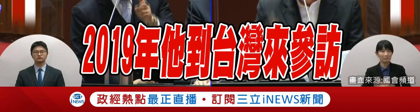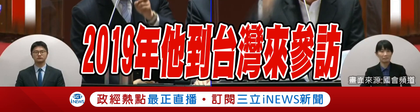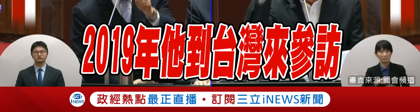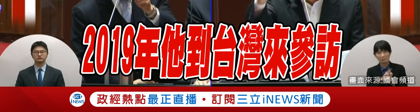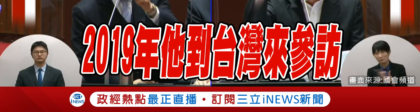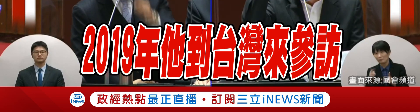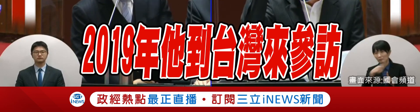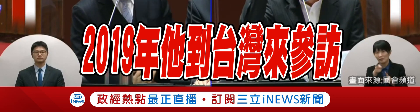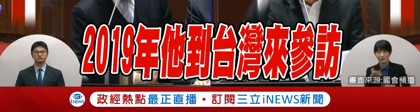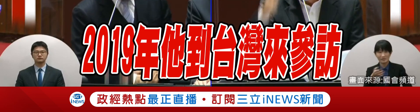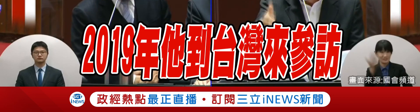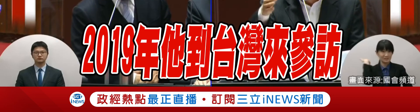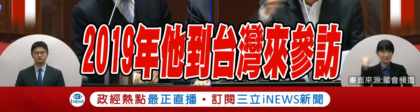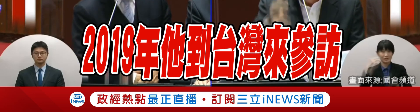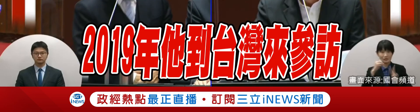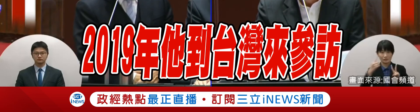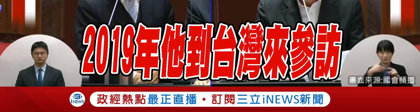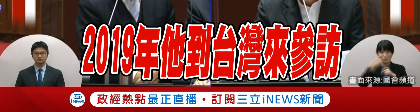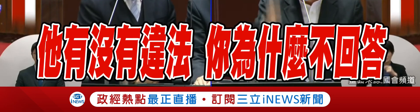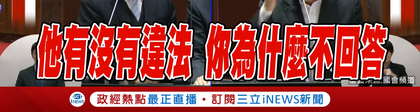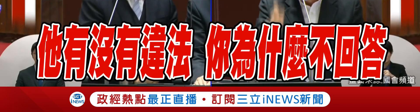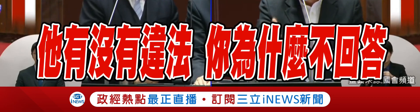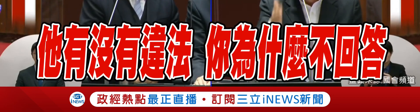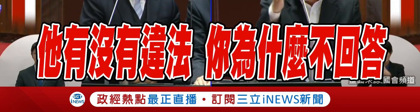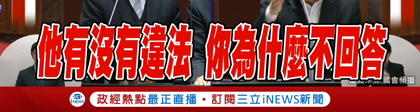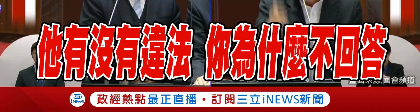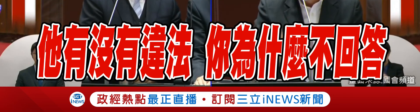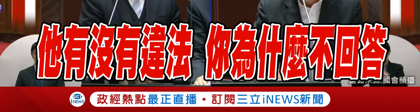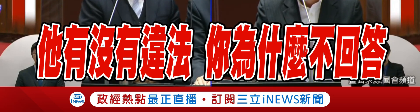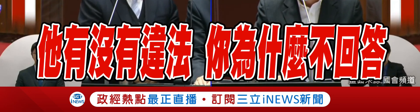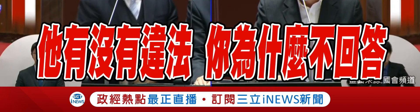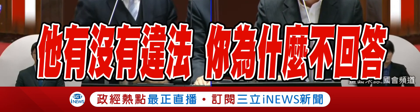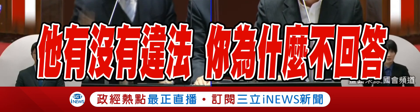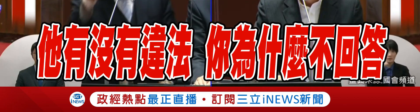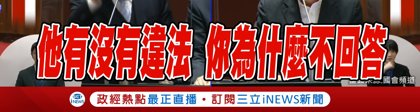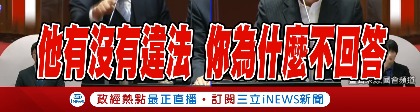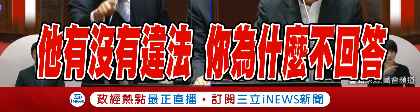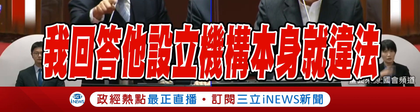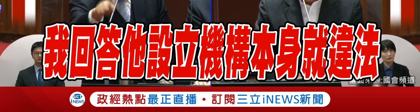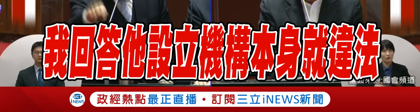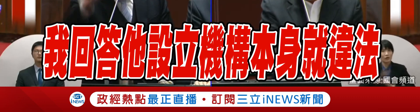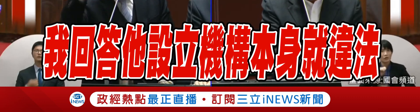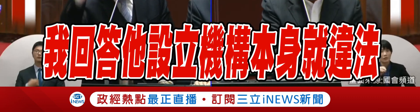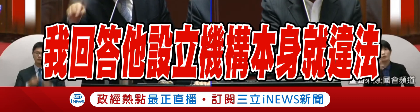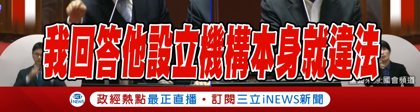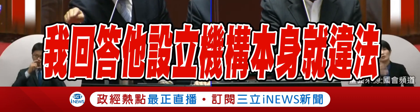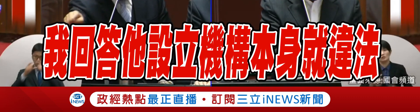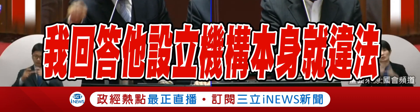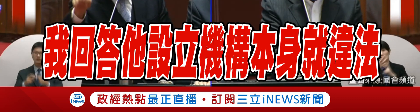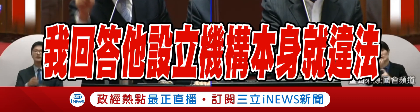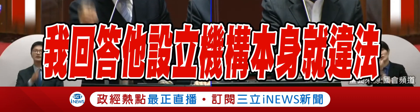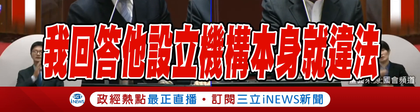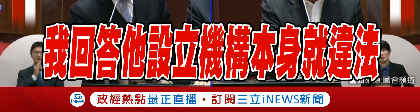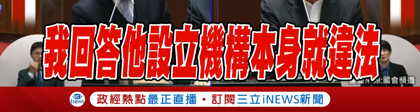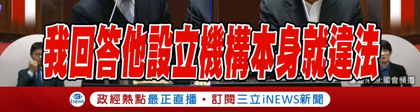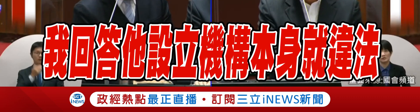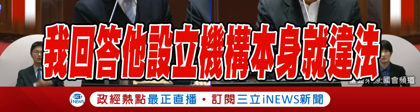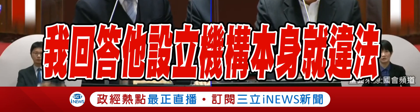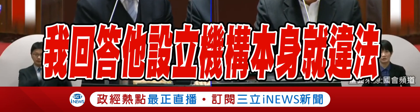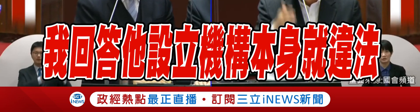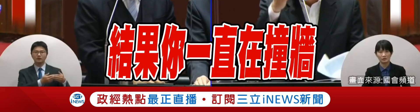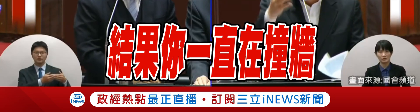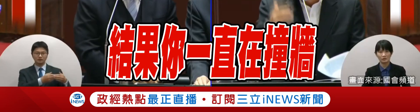2019年他到台湾来这边参访有没有违法，你为什么都不回答？ 我回答就他设立机构本身就违